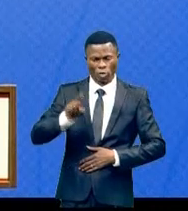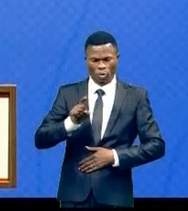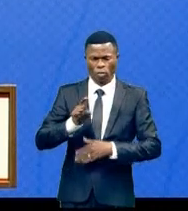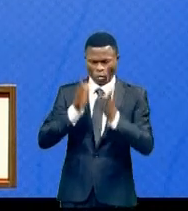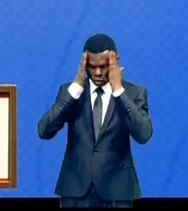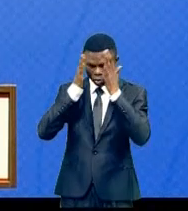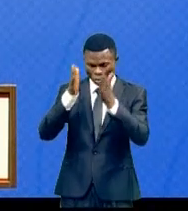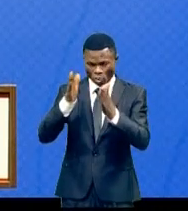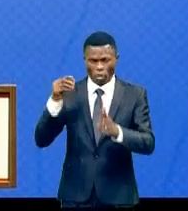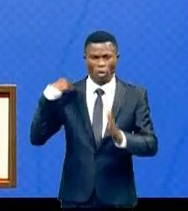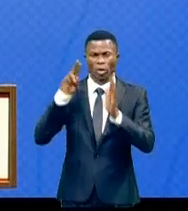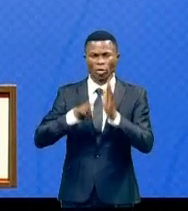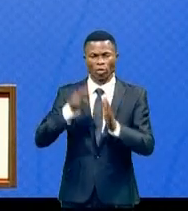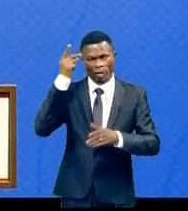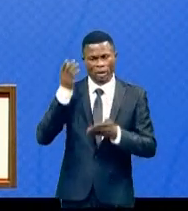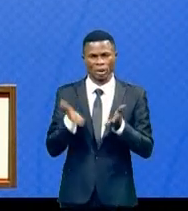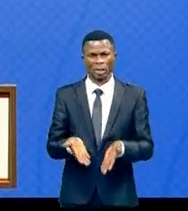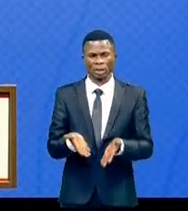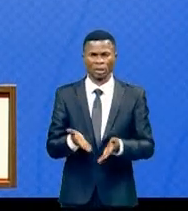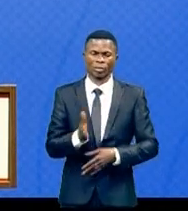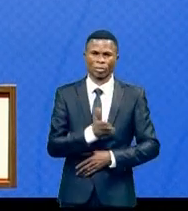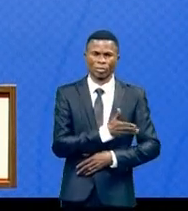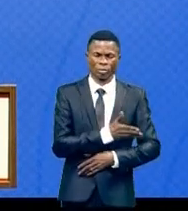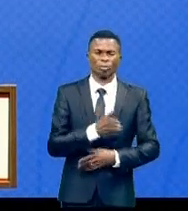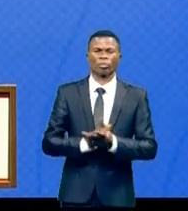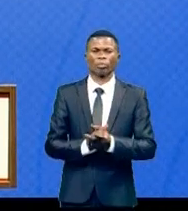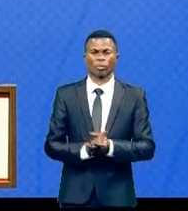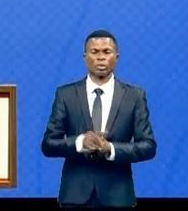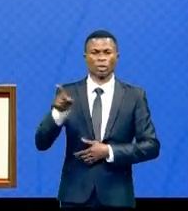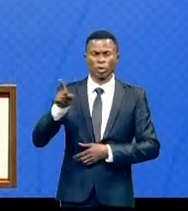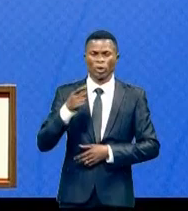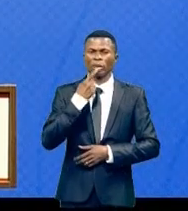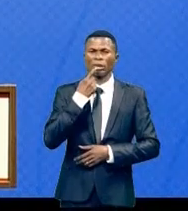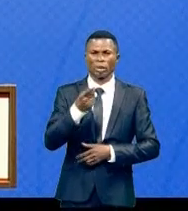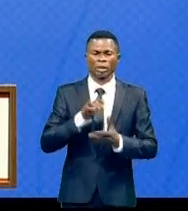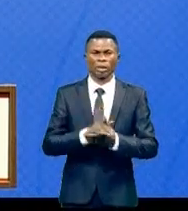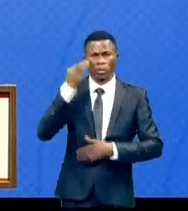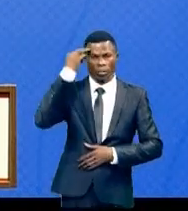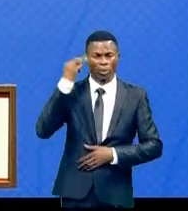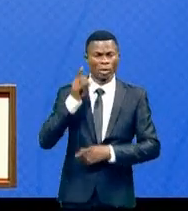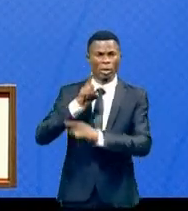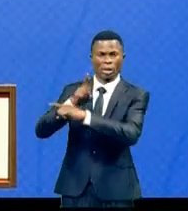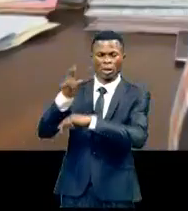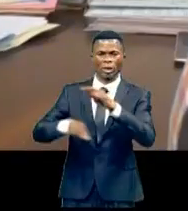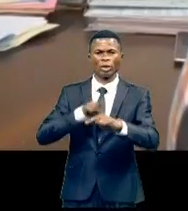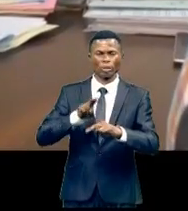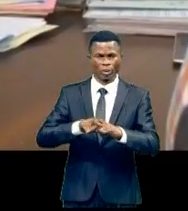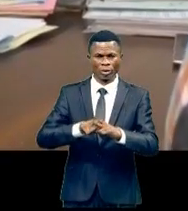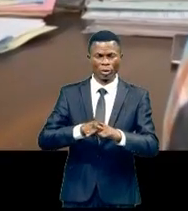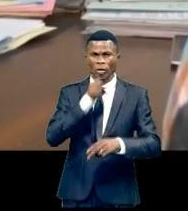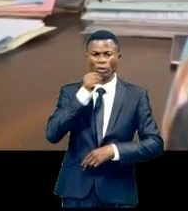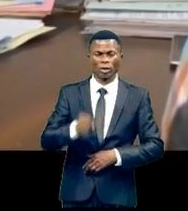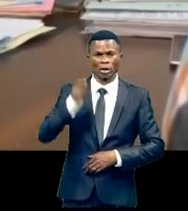l'attention du gouvernement central. Prenant la parole à son tour, le ministre de la Défense nationale et